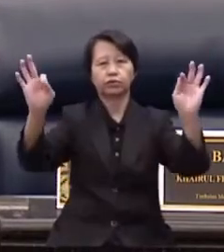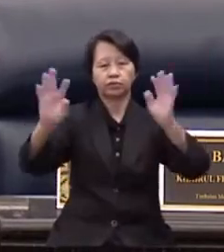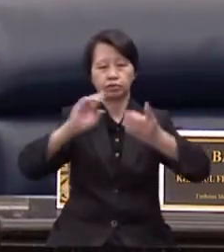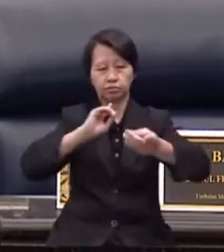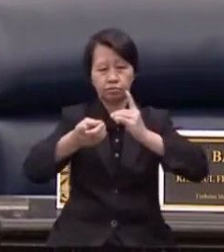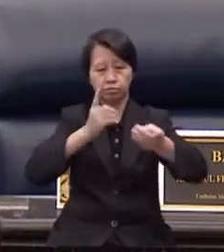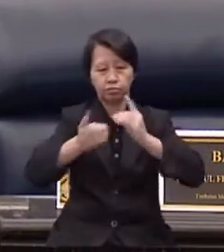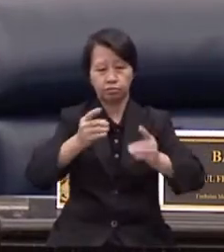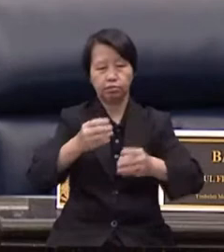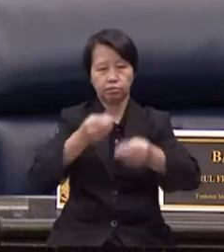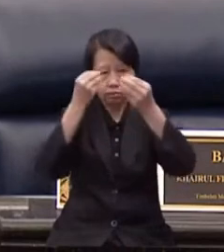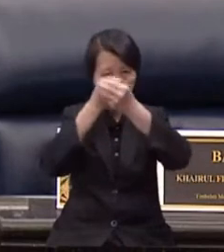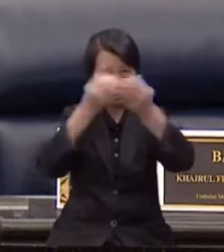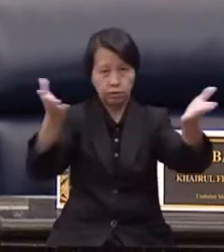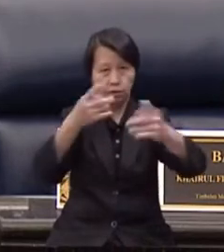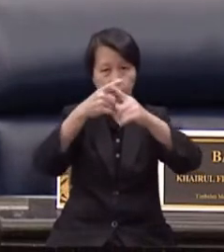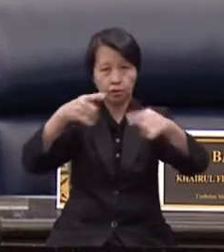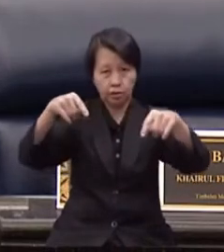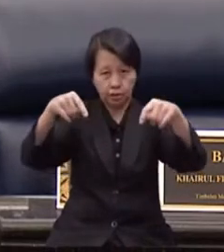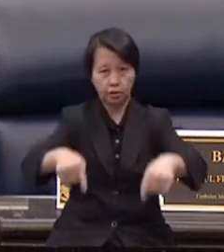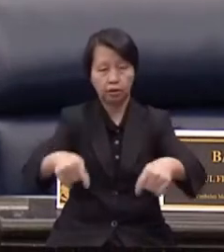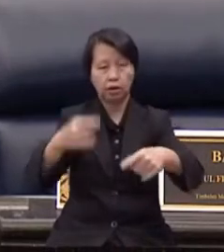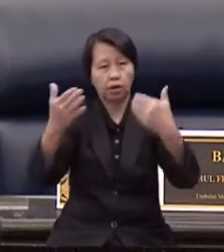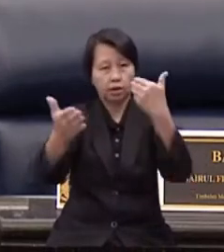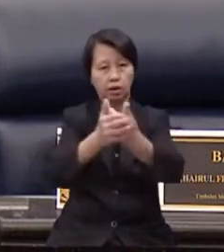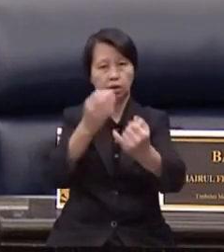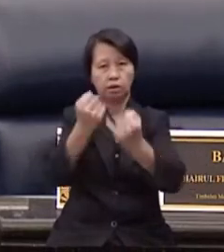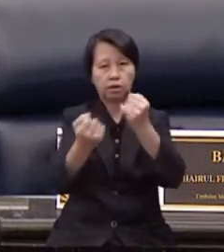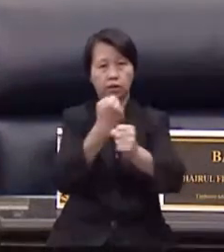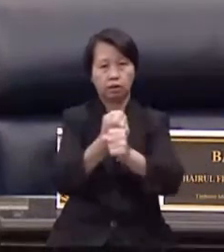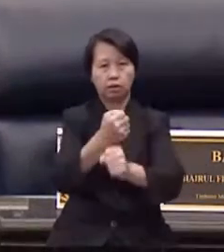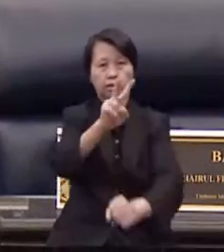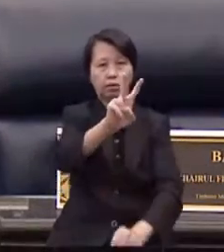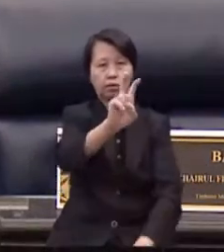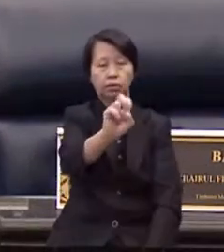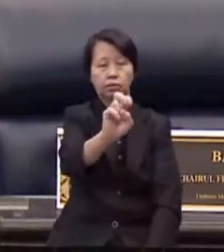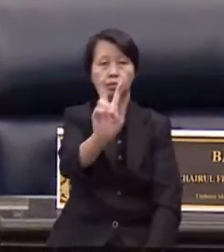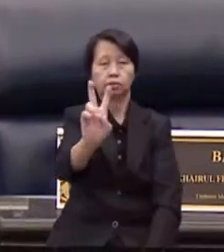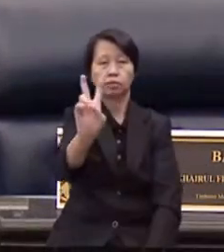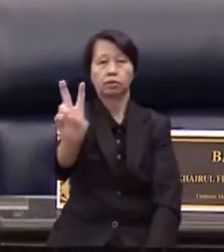untuk maklumat dewan ini sehinggalah ujung